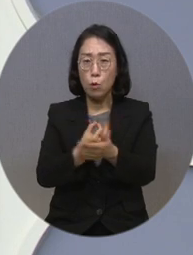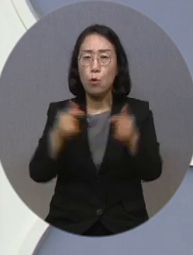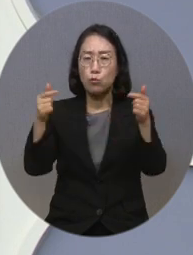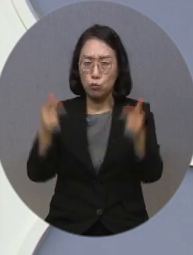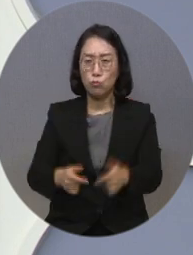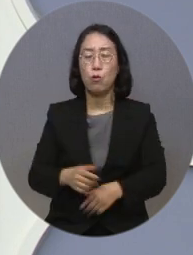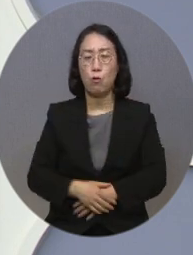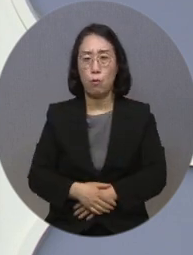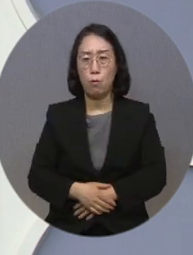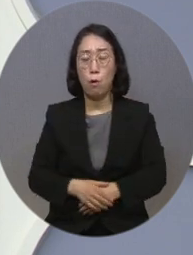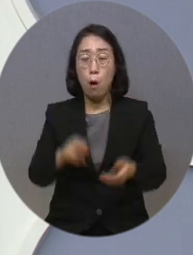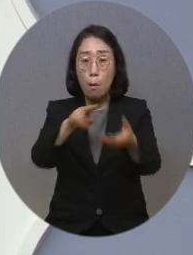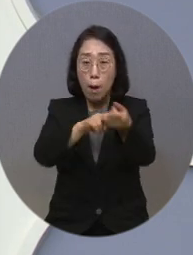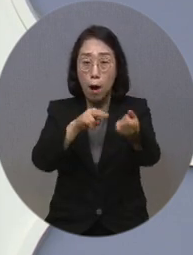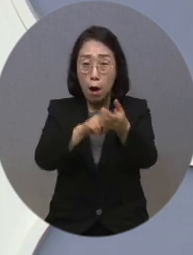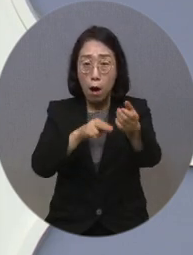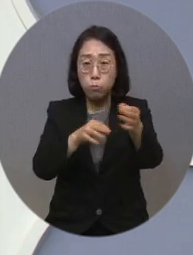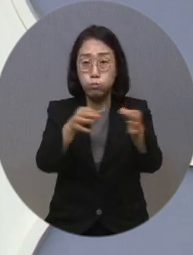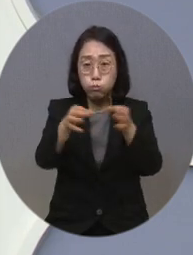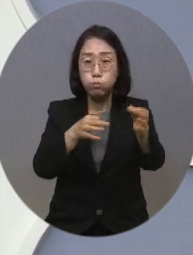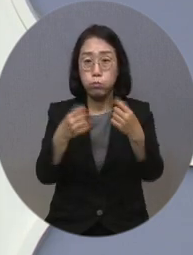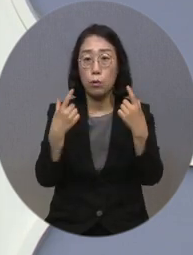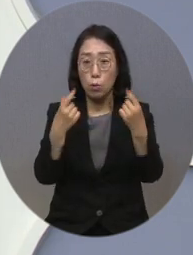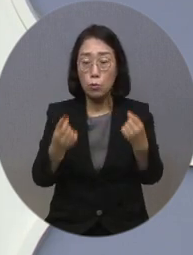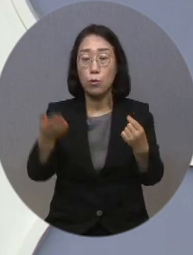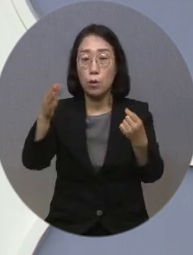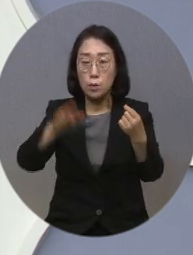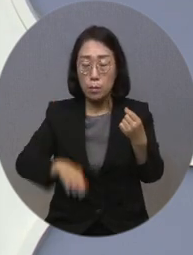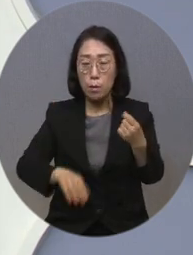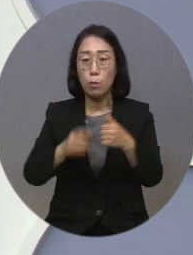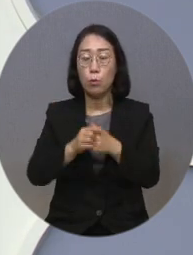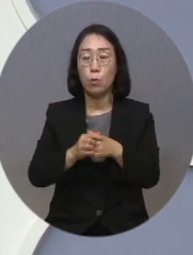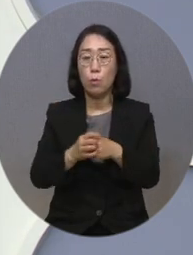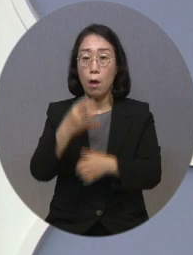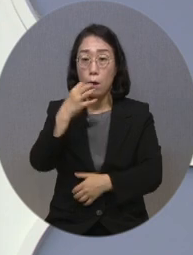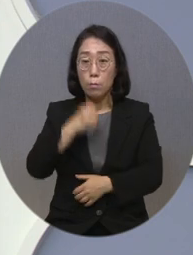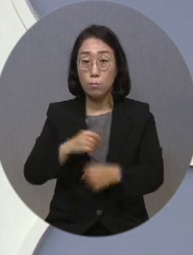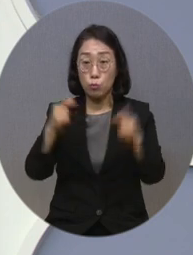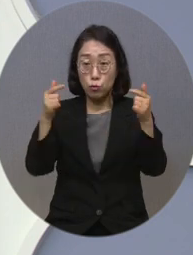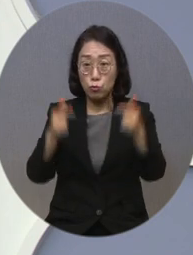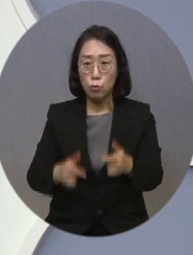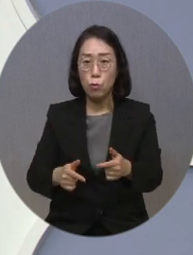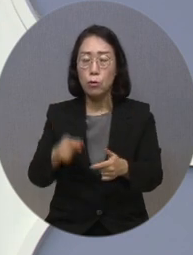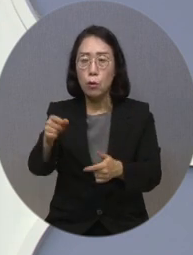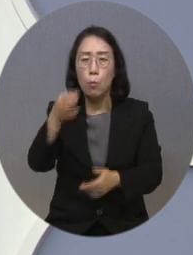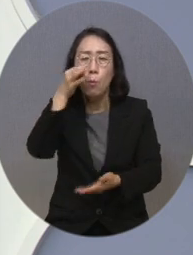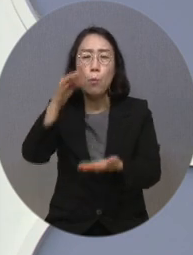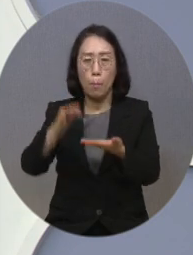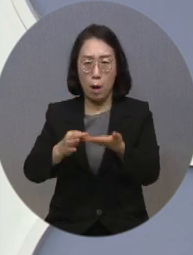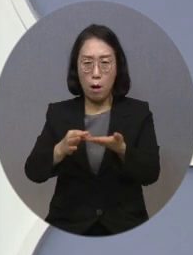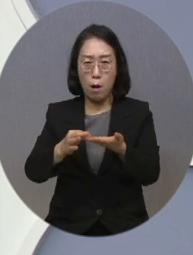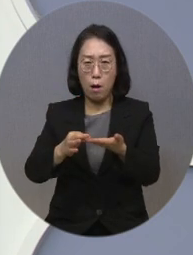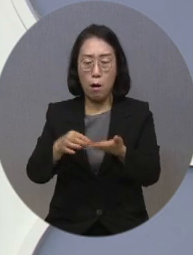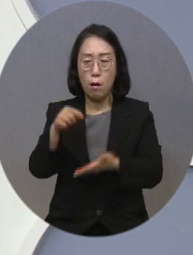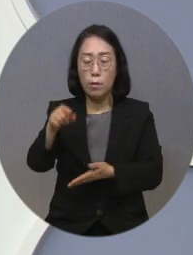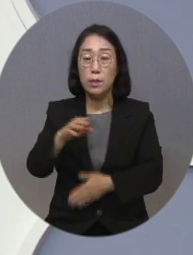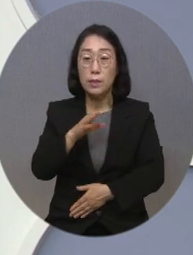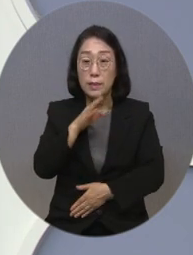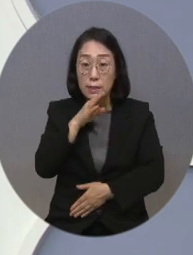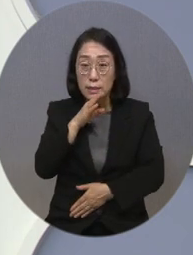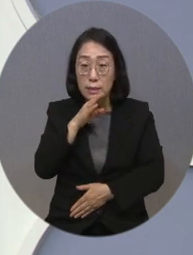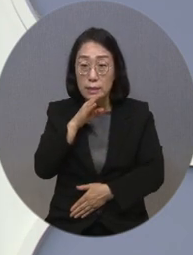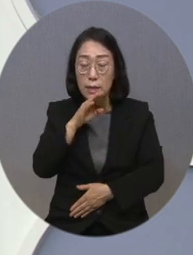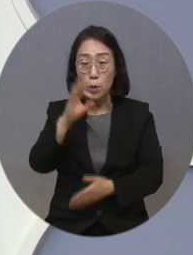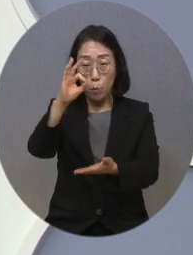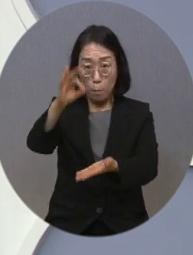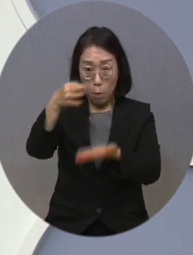실제 소득은 줄은 상황이 발생을 하는데도 이런 것은 지금 카운트가 되고 있지 않습니다. 네. 그래서 실질적 소득 수준이